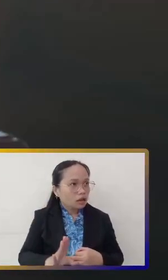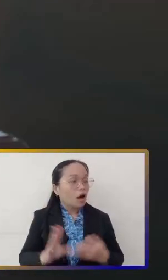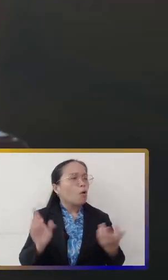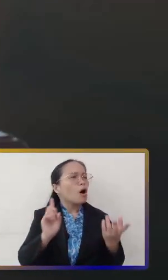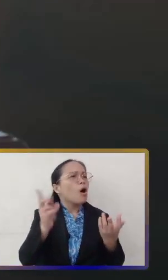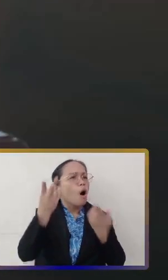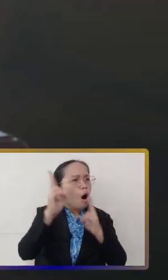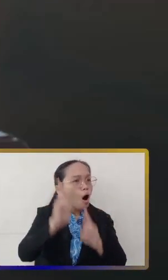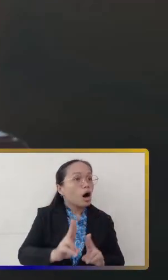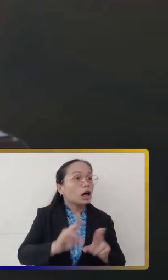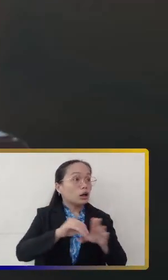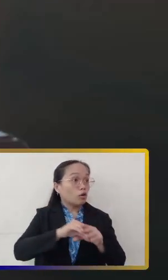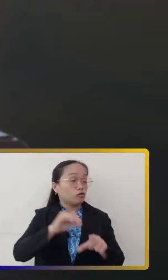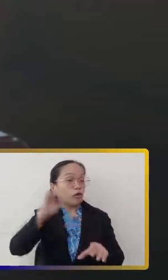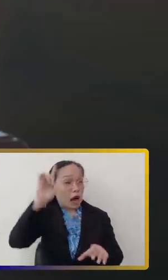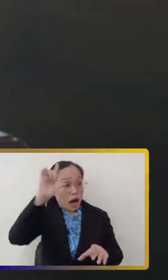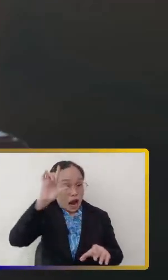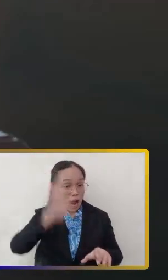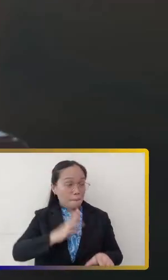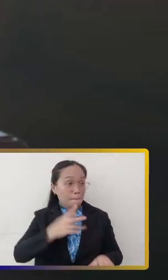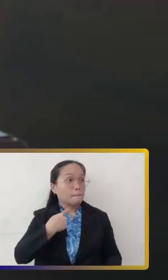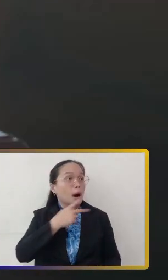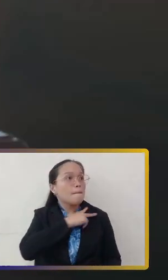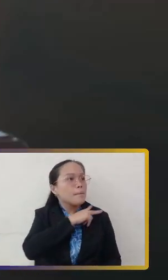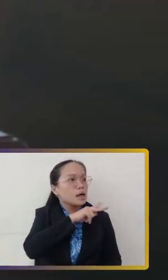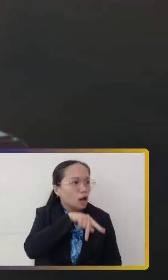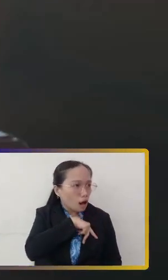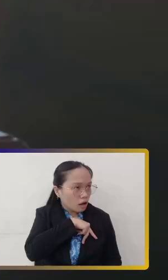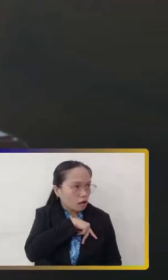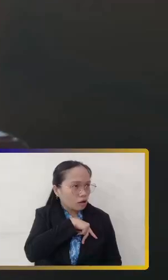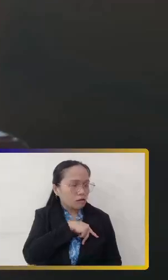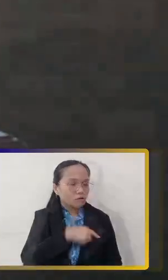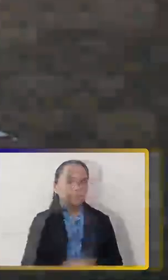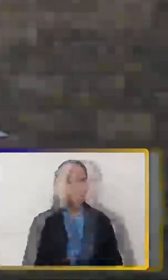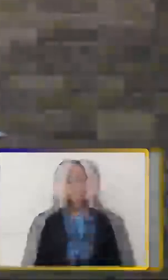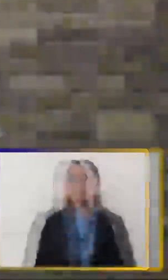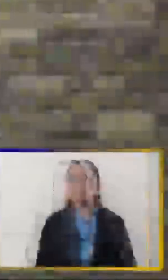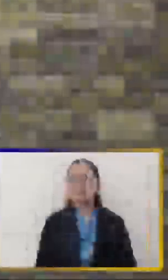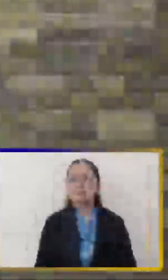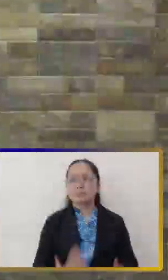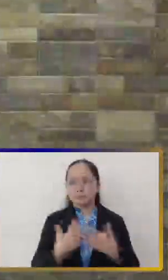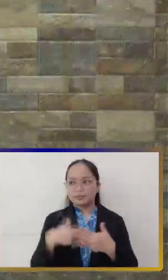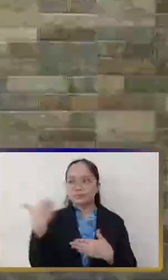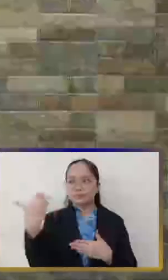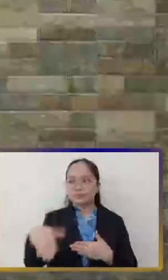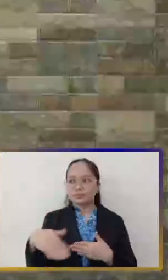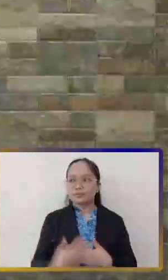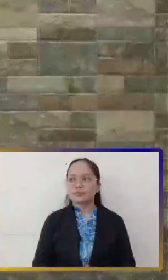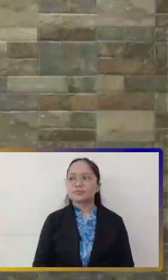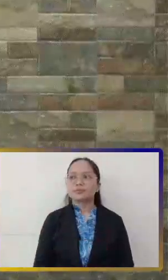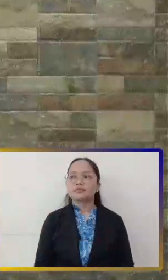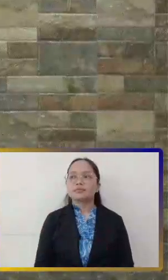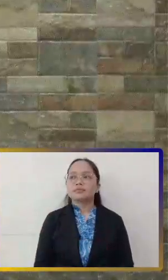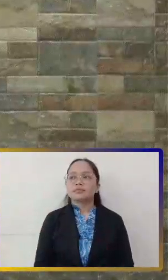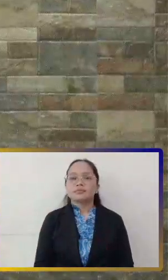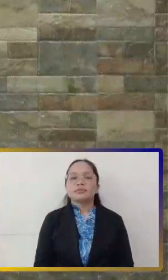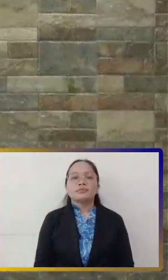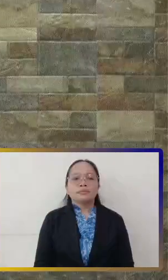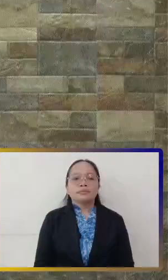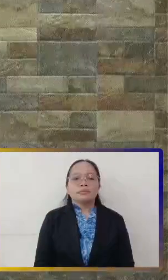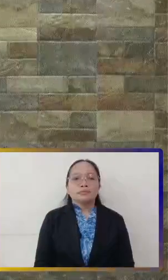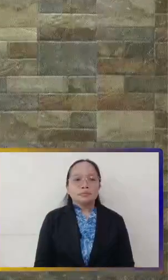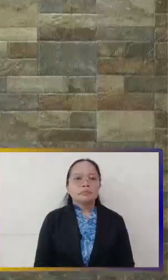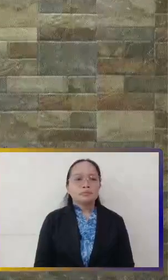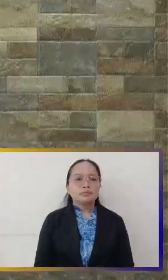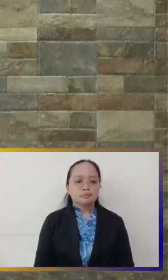His personality. You see that? Kaya nga po, mga kapatid, look at this. Tandaan niyo po na mabuti. Look